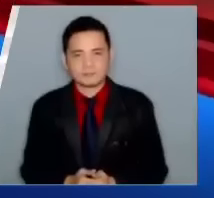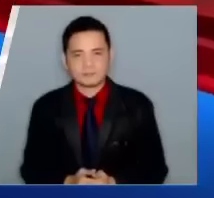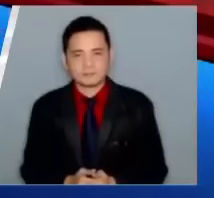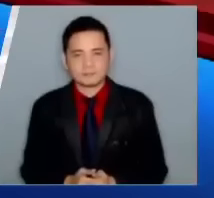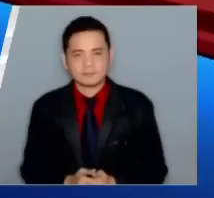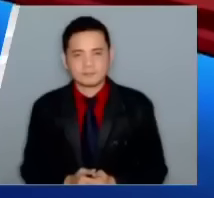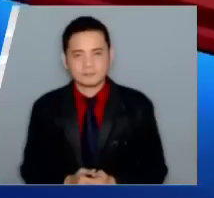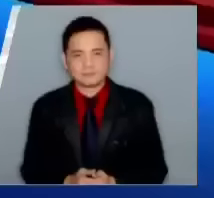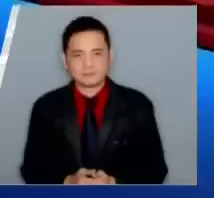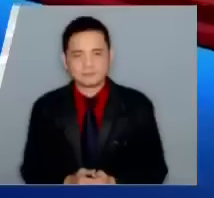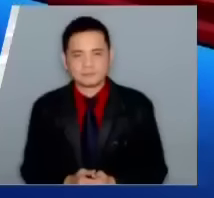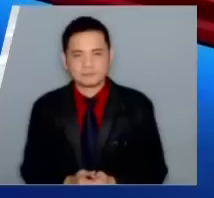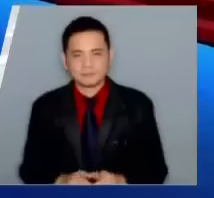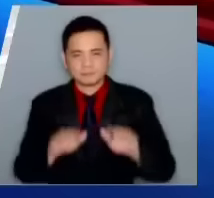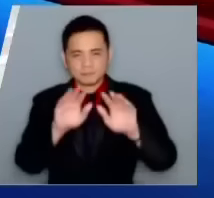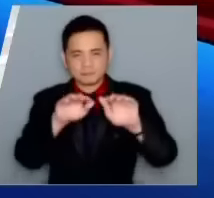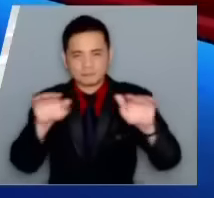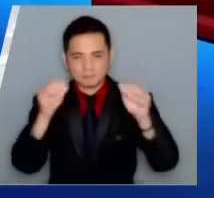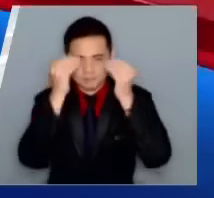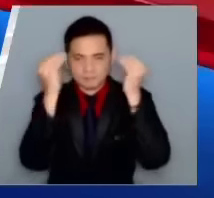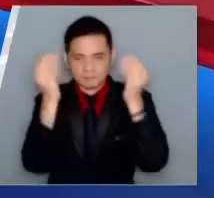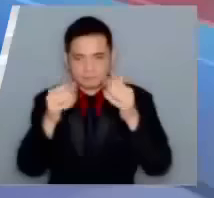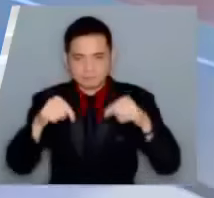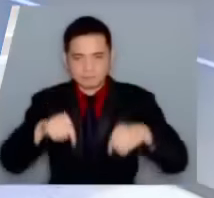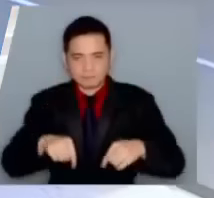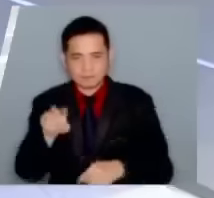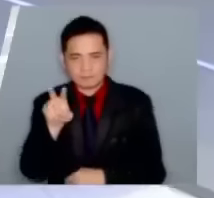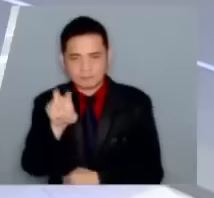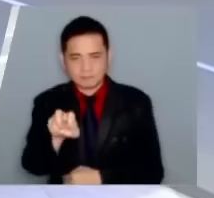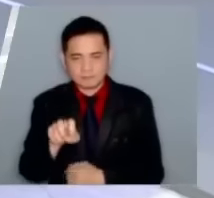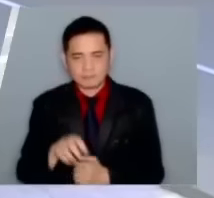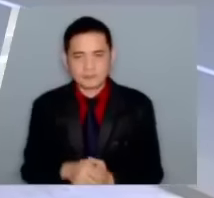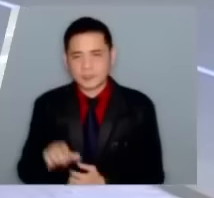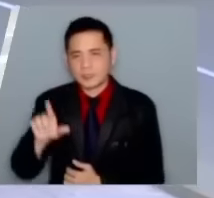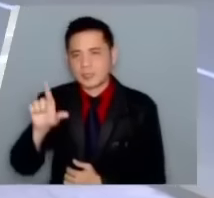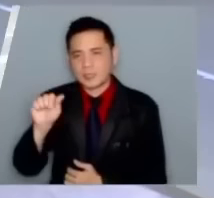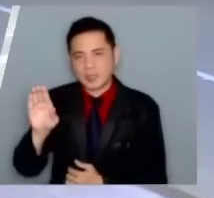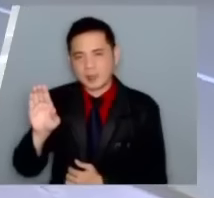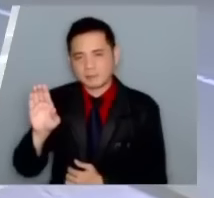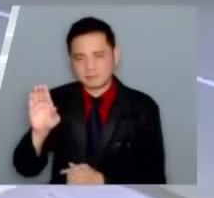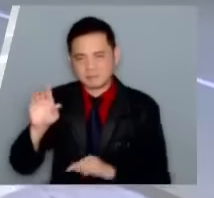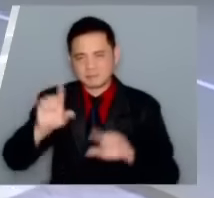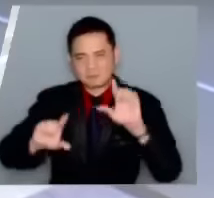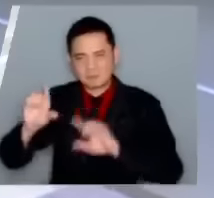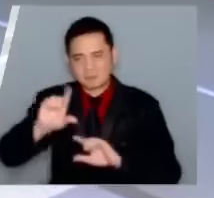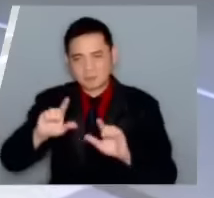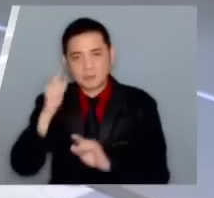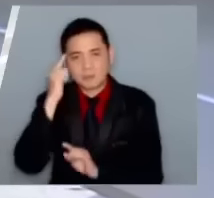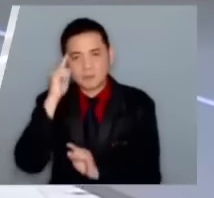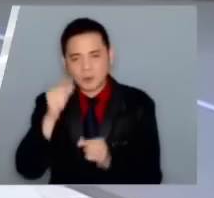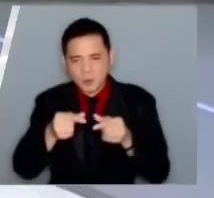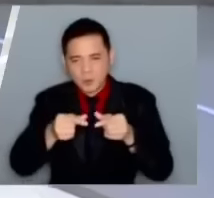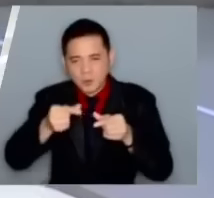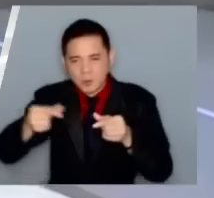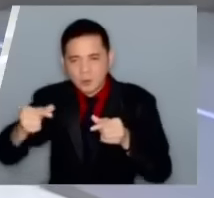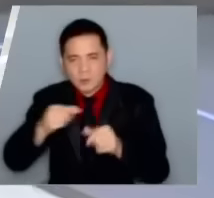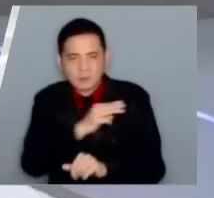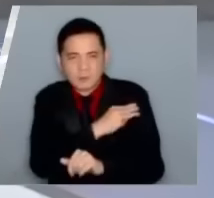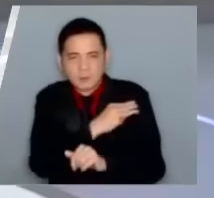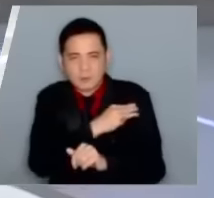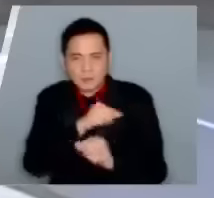Mga kapuso, bago sa saksi, bisado ang umano'y laboratorio ng liquid marijuana sa General Trias, Cavite. Natunto ng